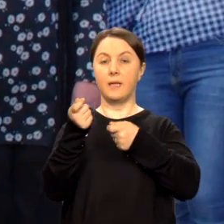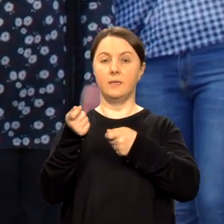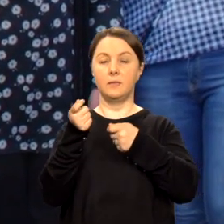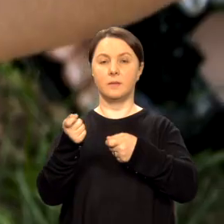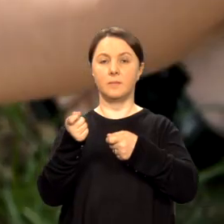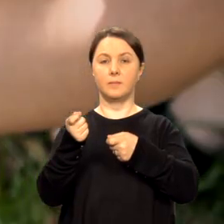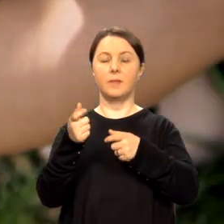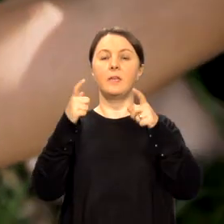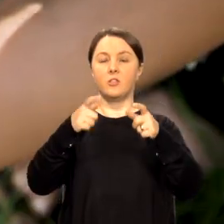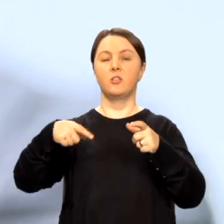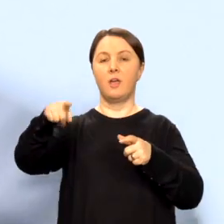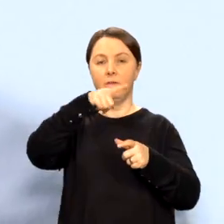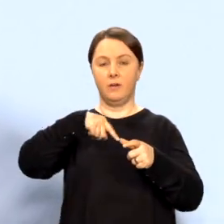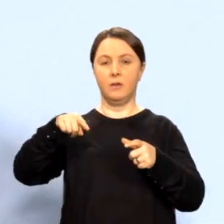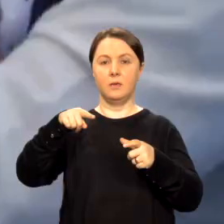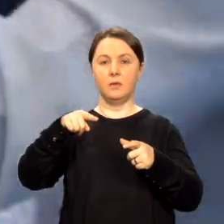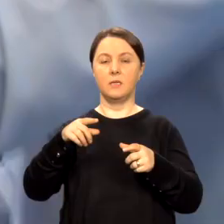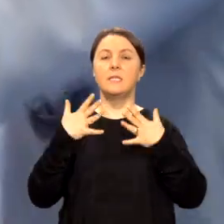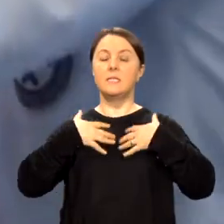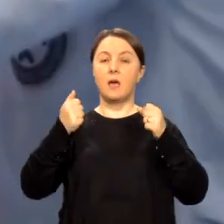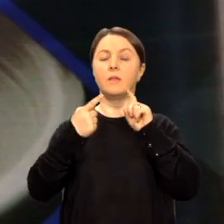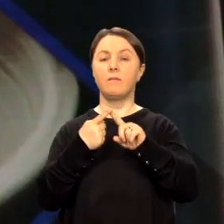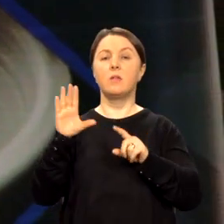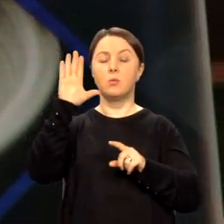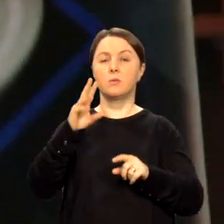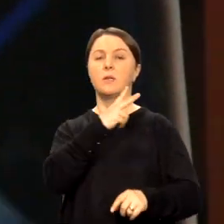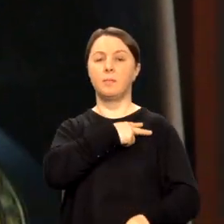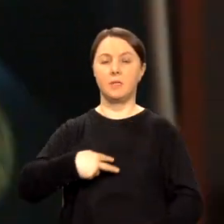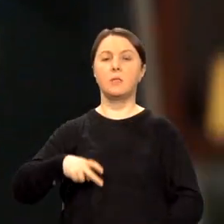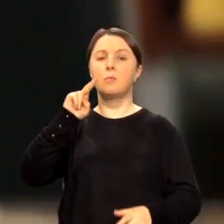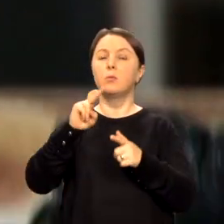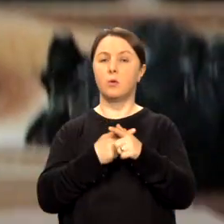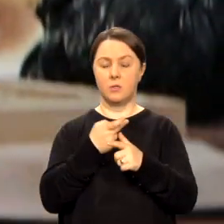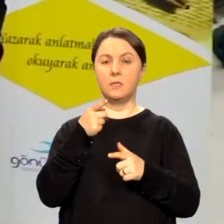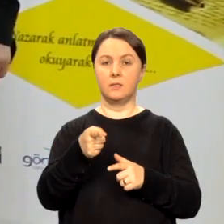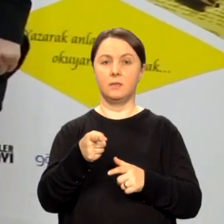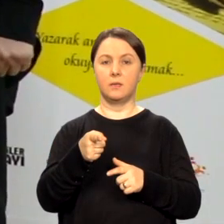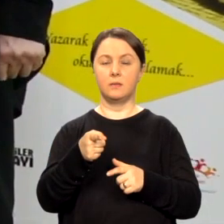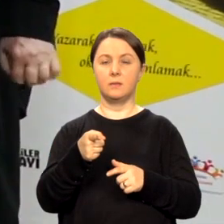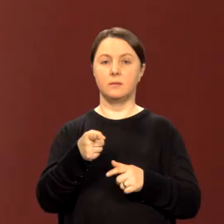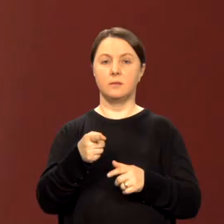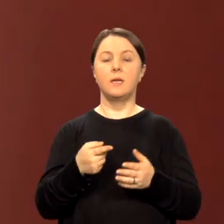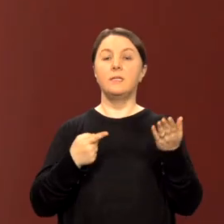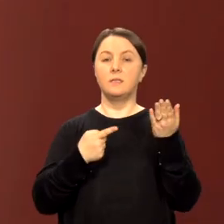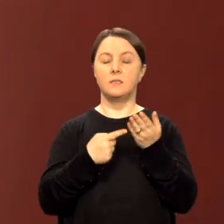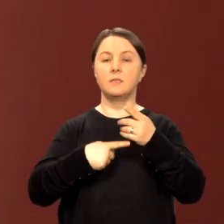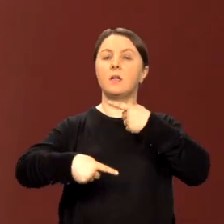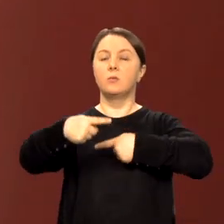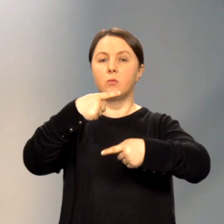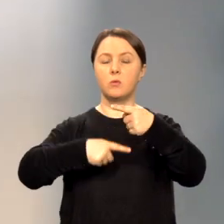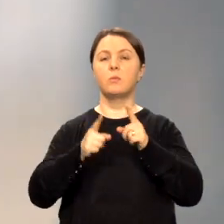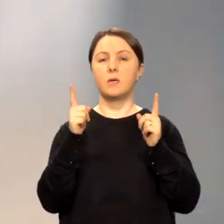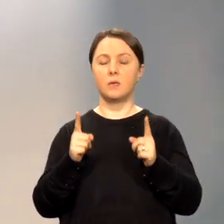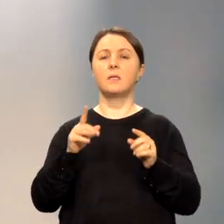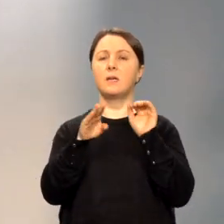Eğitim, çevre, sağlık ve sosyal belediyecilik projelerinden dijital dönüşüme